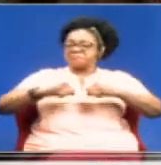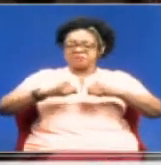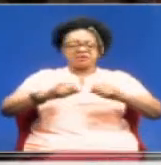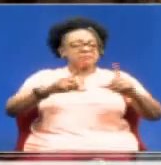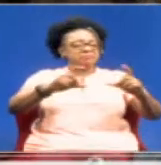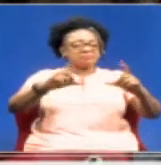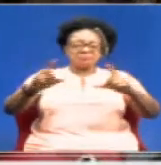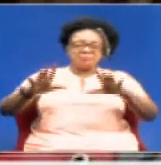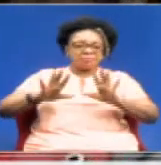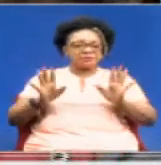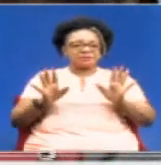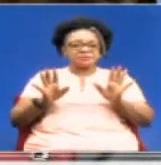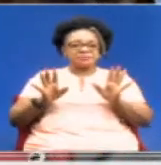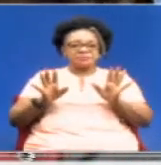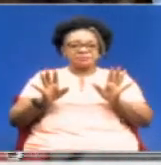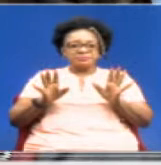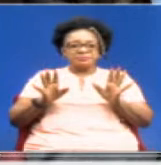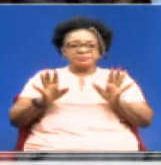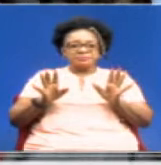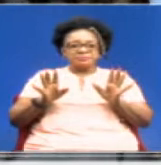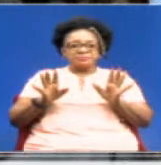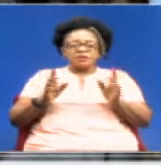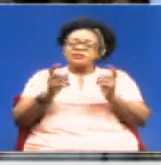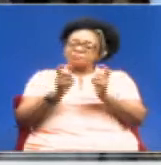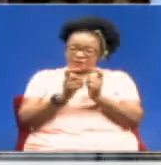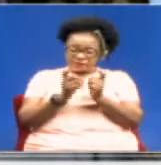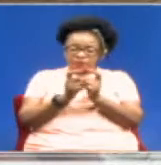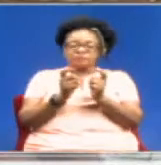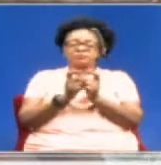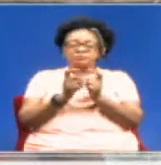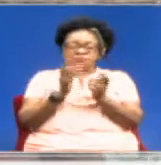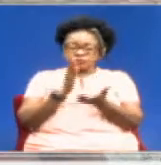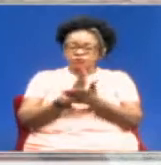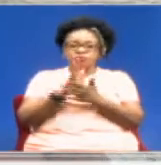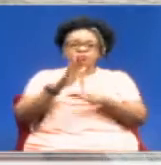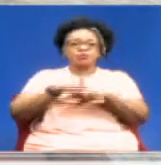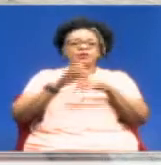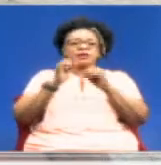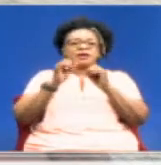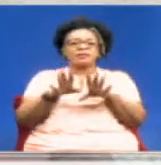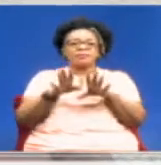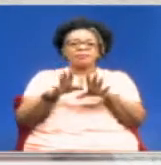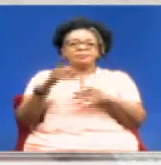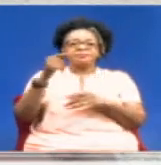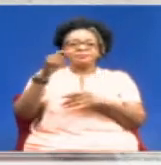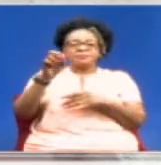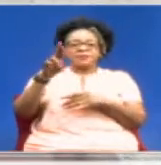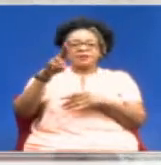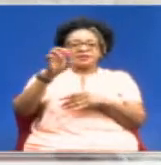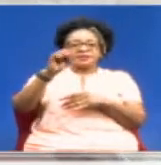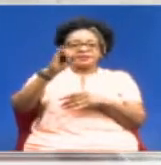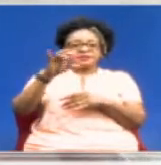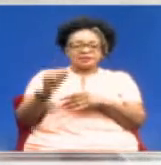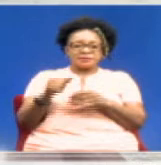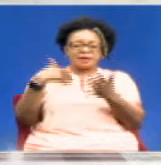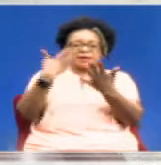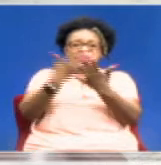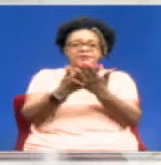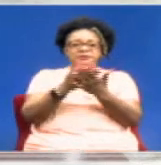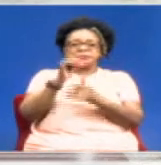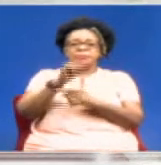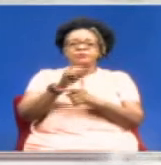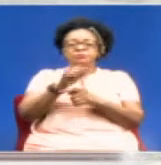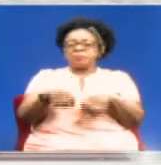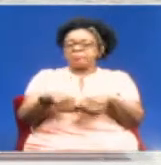mbele, nyuma. Tunasikia uchungu sana, si mzuri. Kukamatwa kwa Teresia Wanjiru huenda kukaharibu